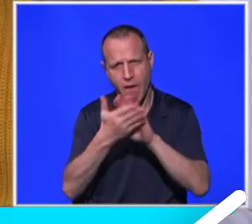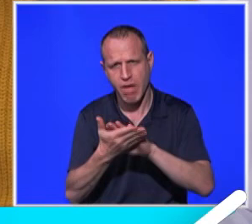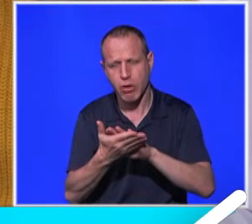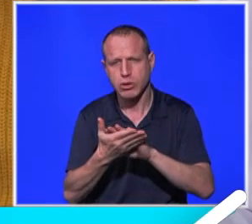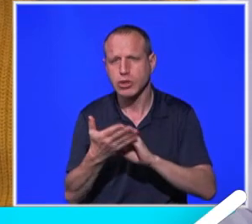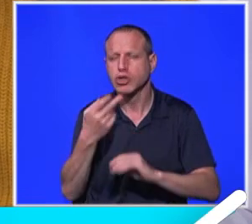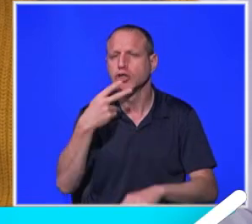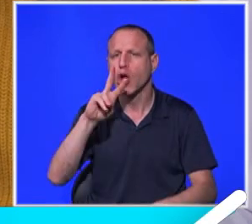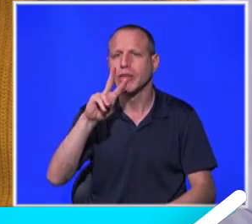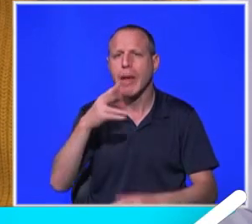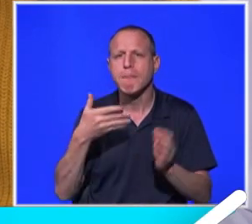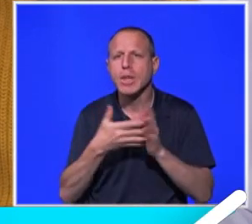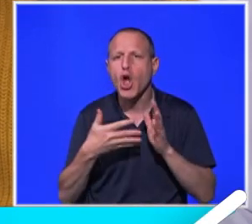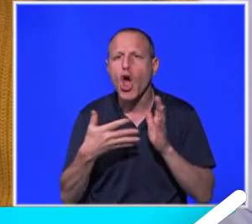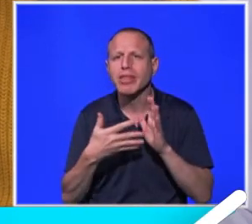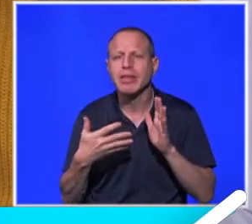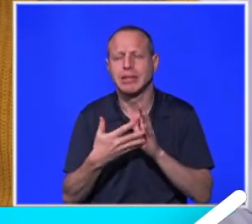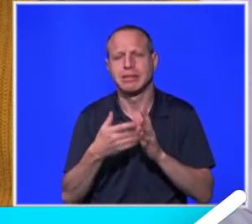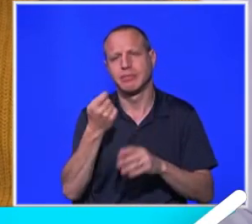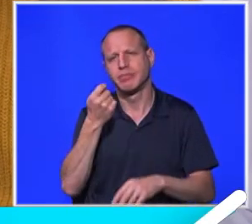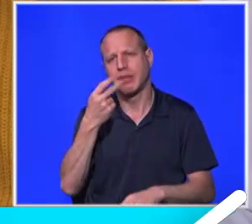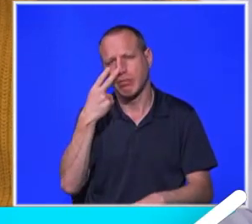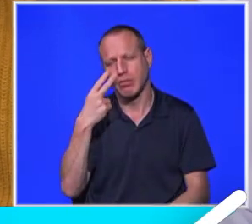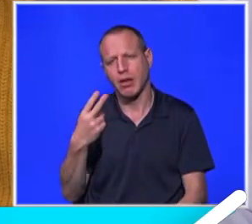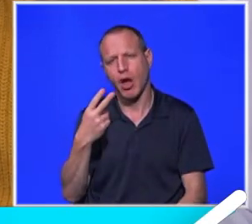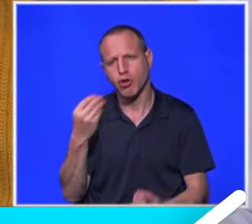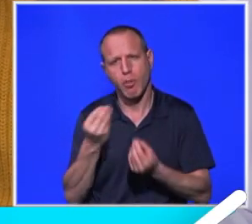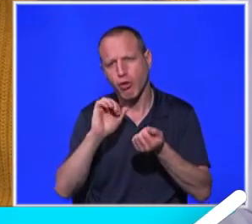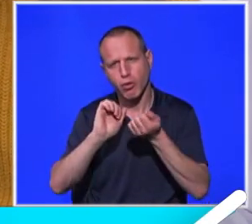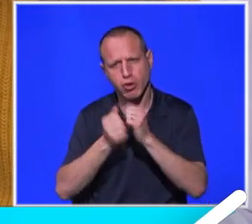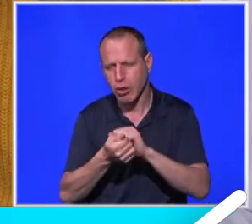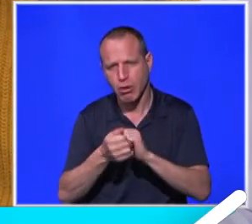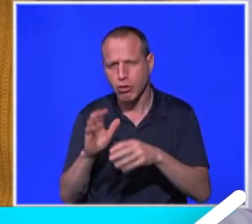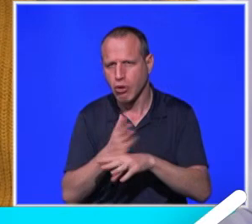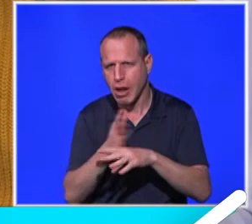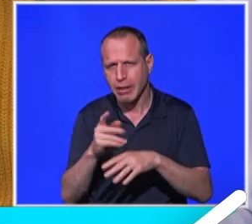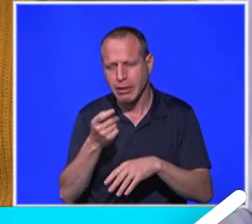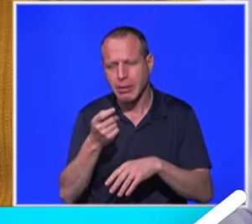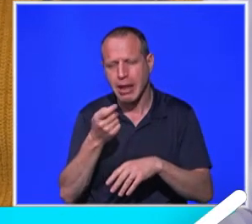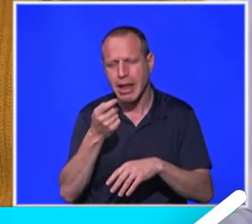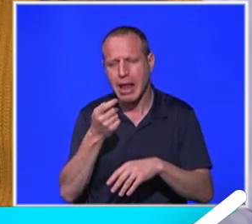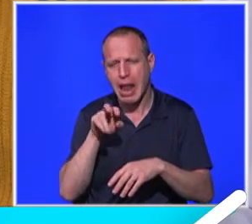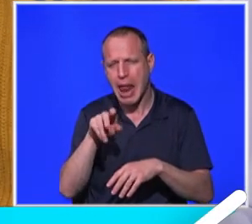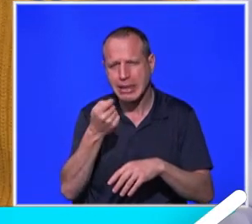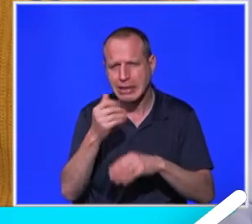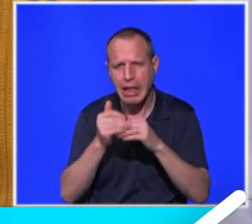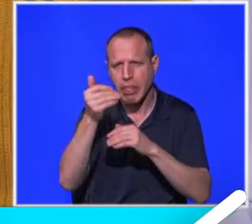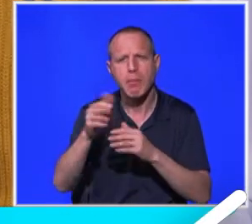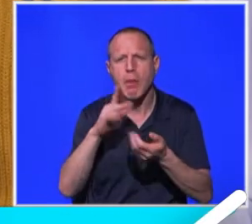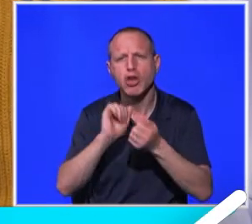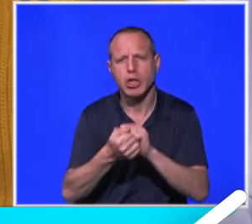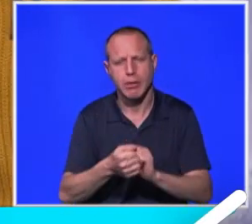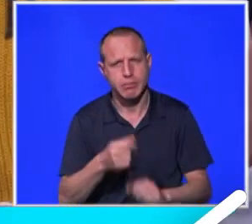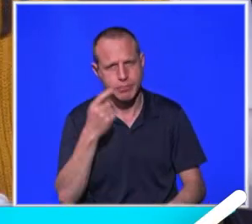ליותר ביקורתית, קצת נראה שמשהו השתנה, שהחלטת ללכת צעד קדימה. מה השתנה?